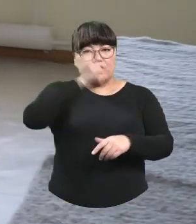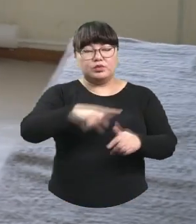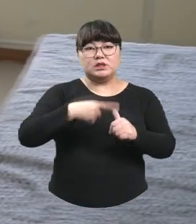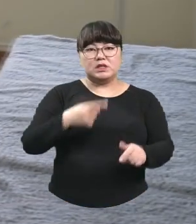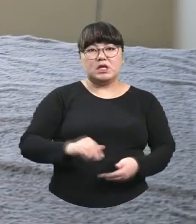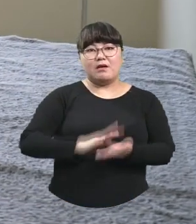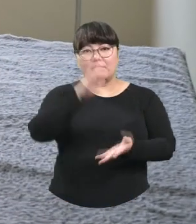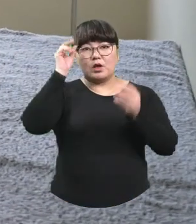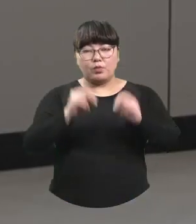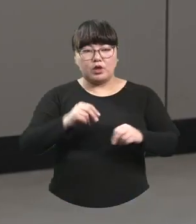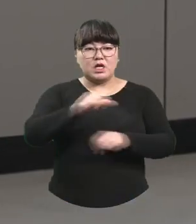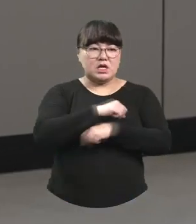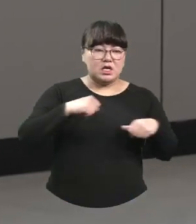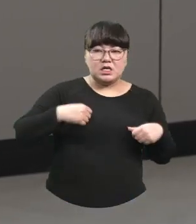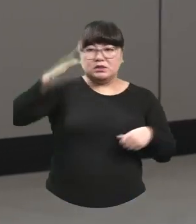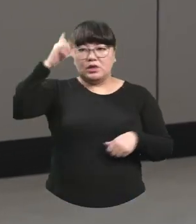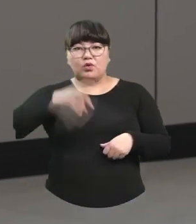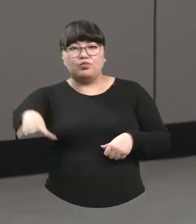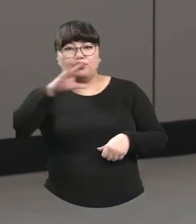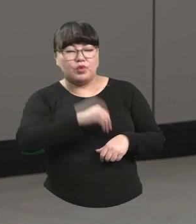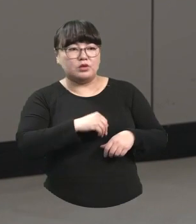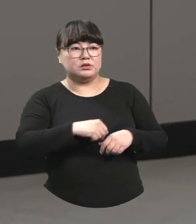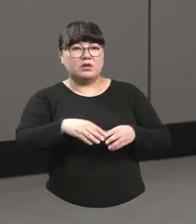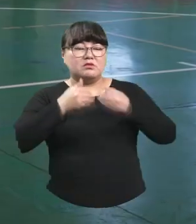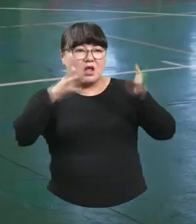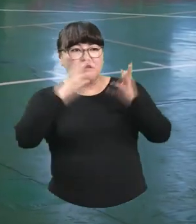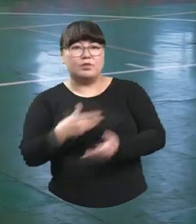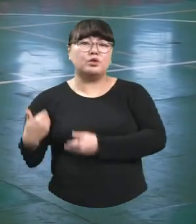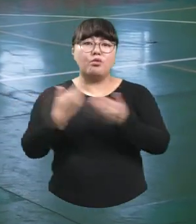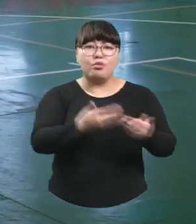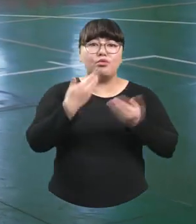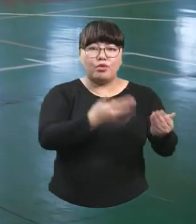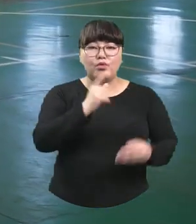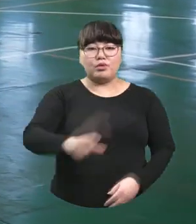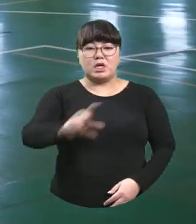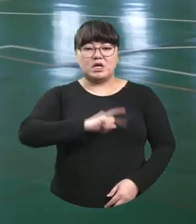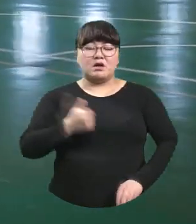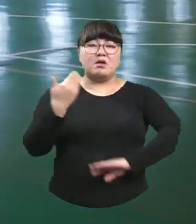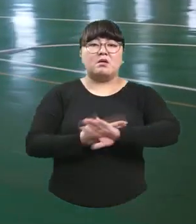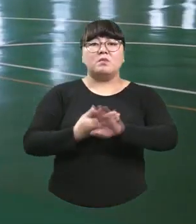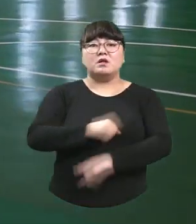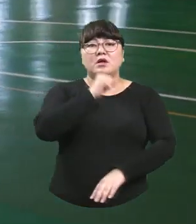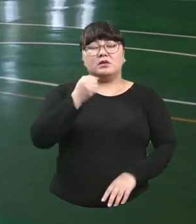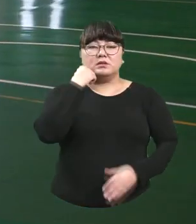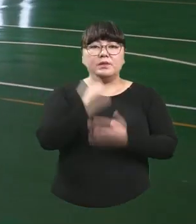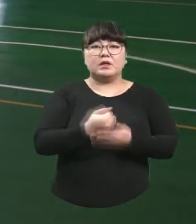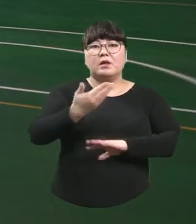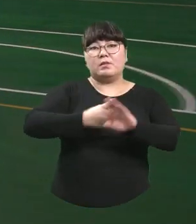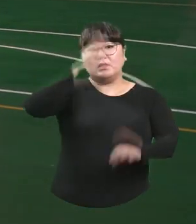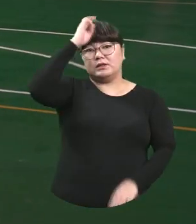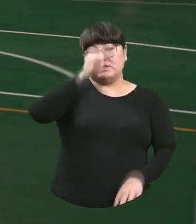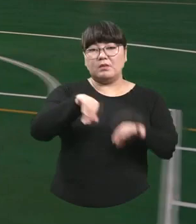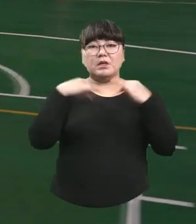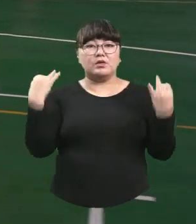өсгөх, иргэд олон нийтэд зэргийн үүрэг гүйцэтгэлийн ажиллагааг нээлттэй мэдээлэх зэрэг хүний эрхийг хамгаалах асуудлаар Батлан хамгаалах